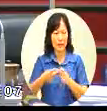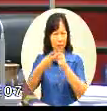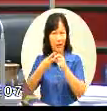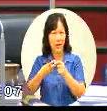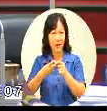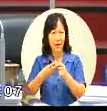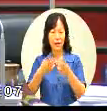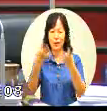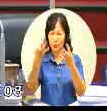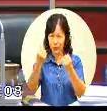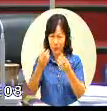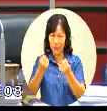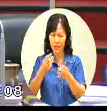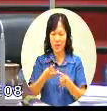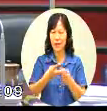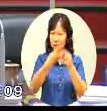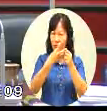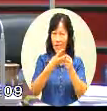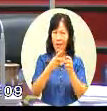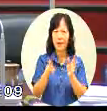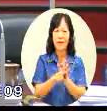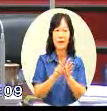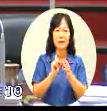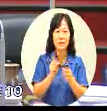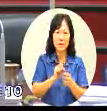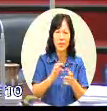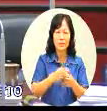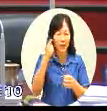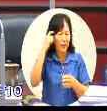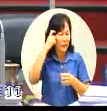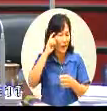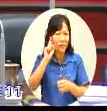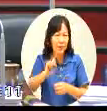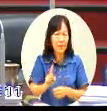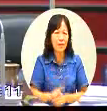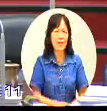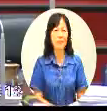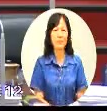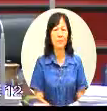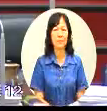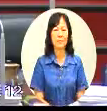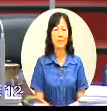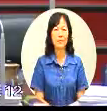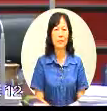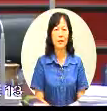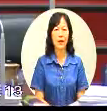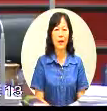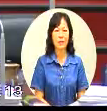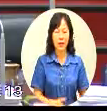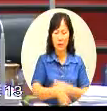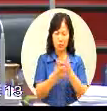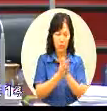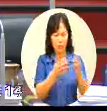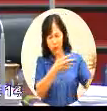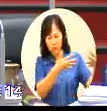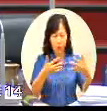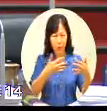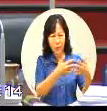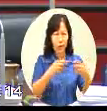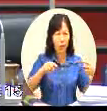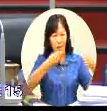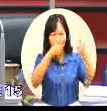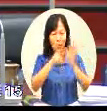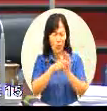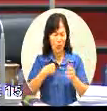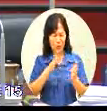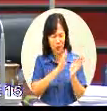叫做数字，第三科呢叫做什么？叫做逻辑。所以在总质询的辩论，我准备了那么